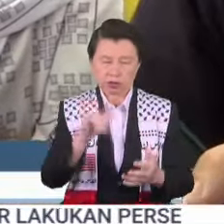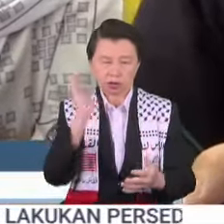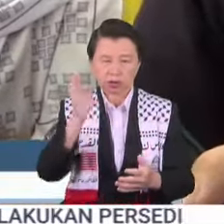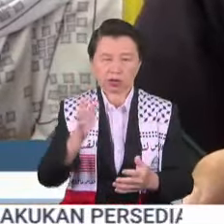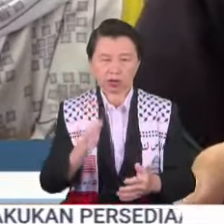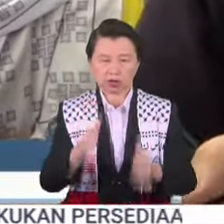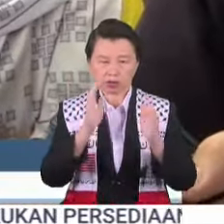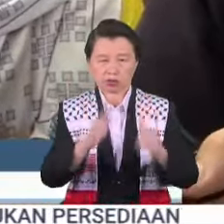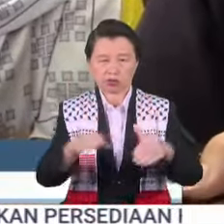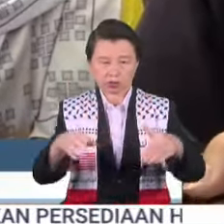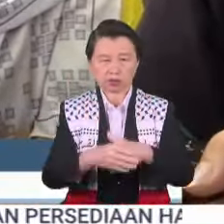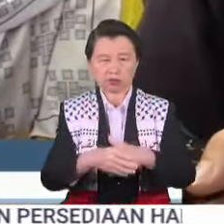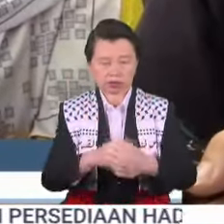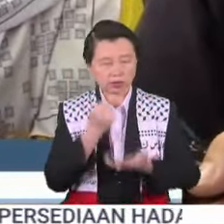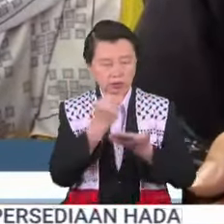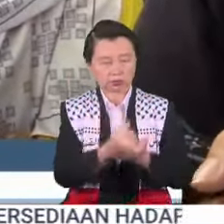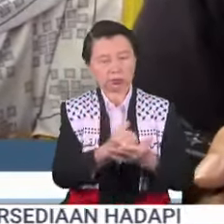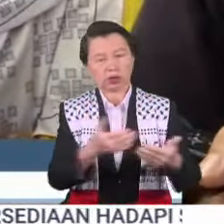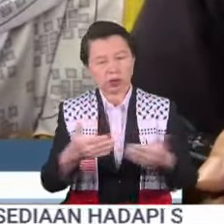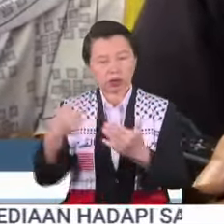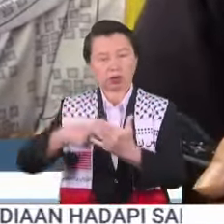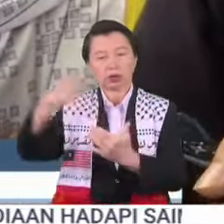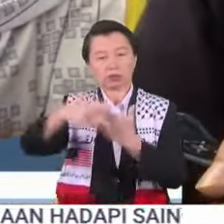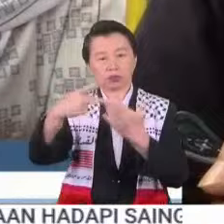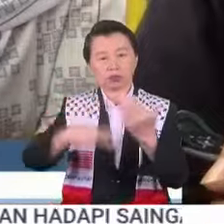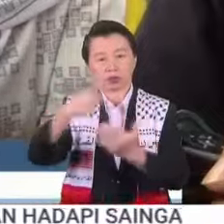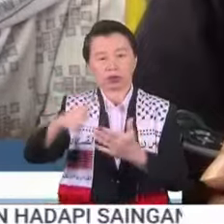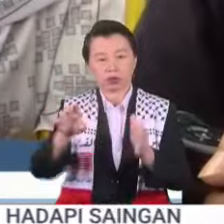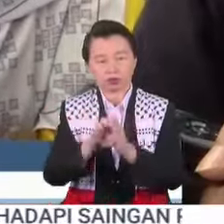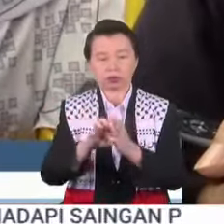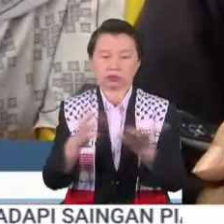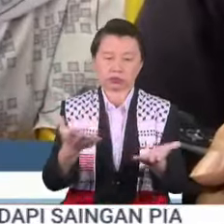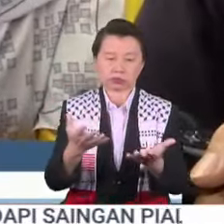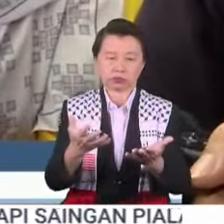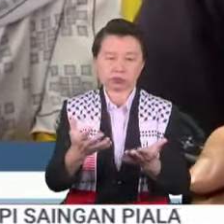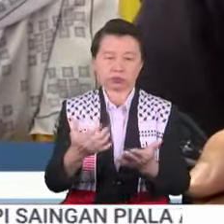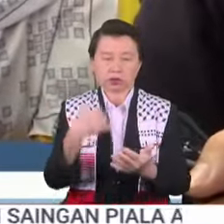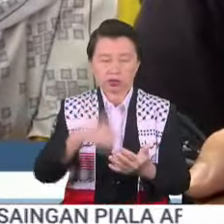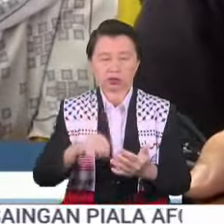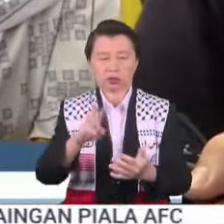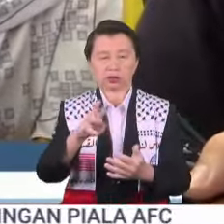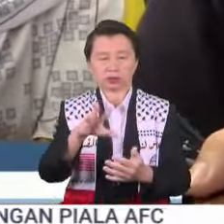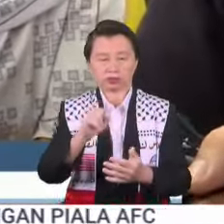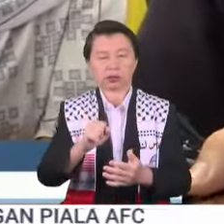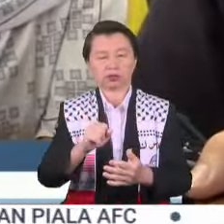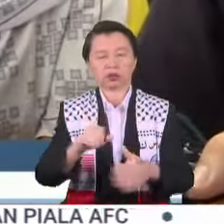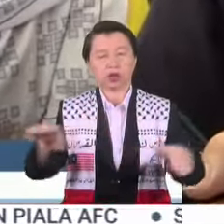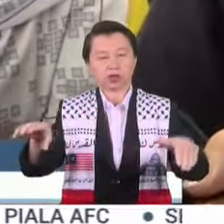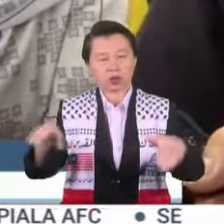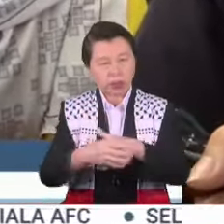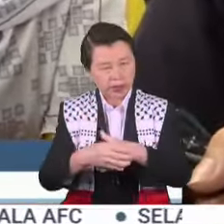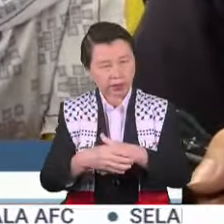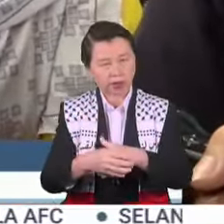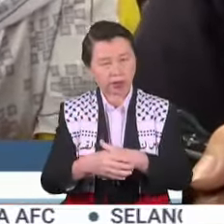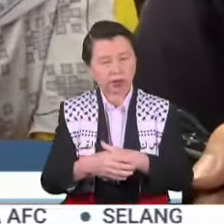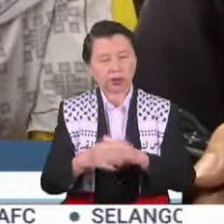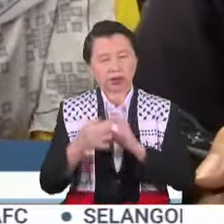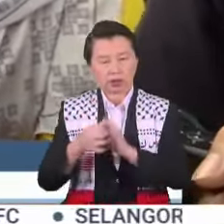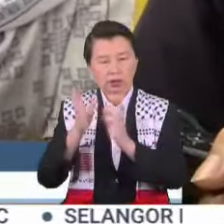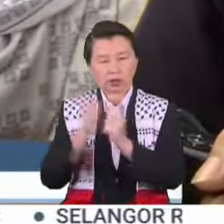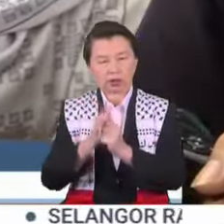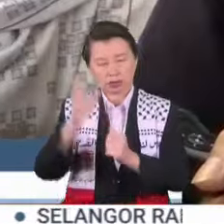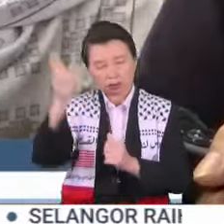welcome them lah untuk kahwin. Jadi kami akan menganjurkan program-program seperti antaranya mass wedding, insyaAllah. Dan kita akan kerjasama dengan Sarawak